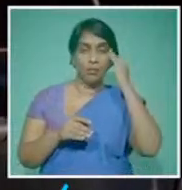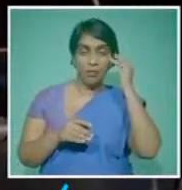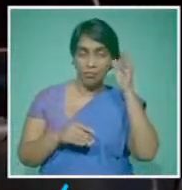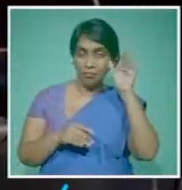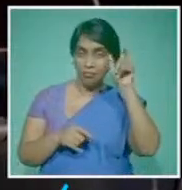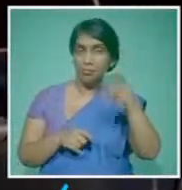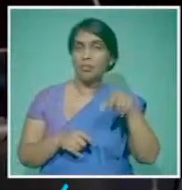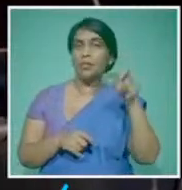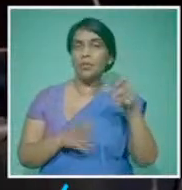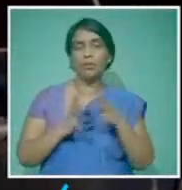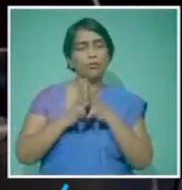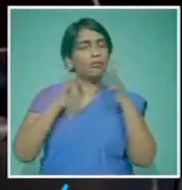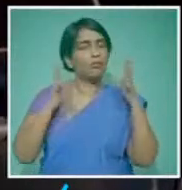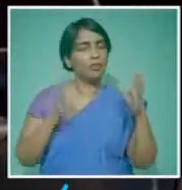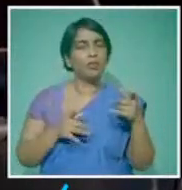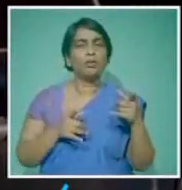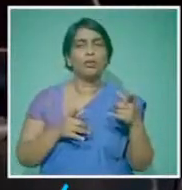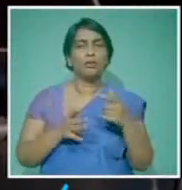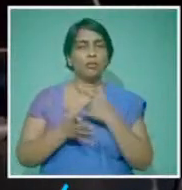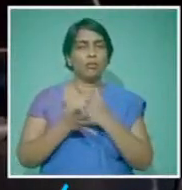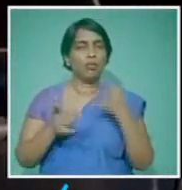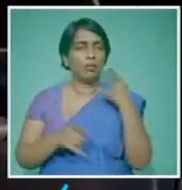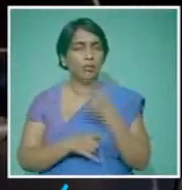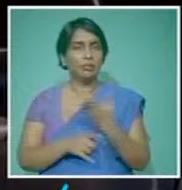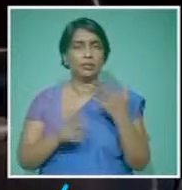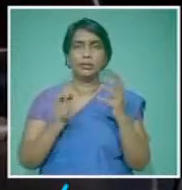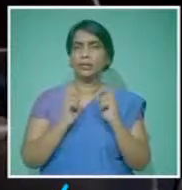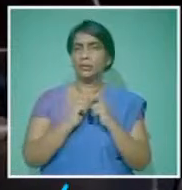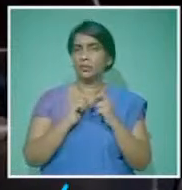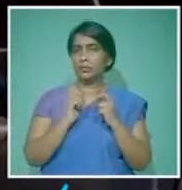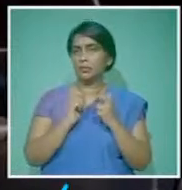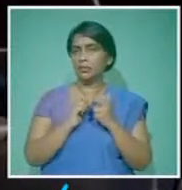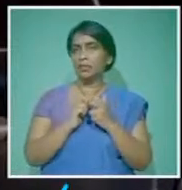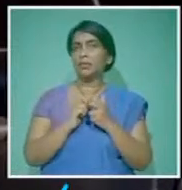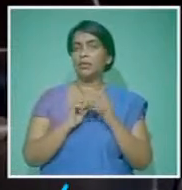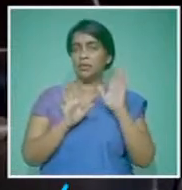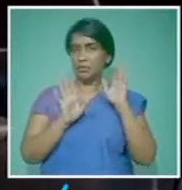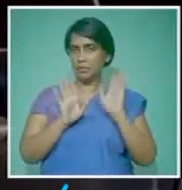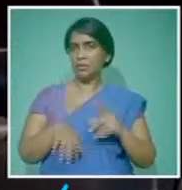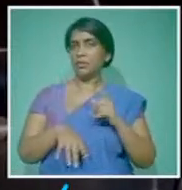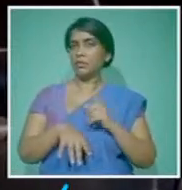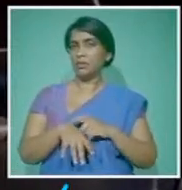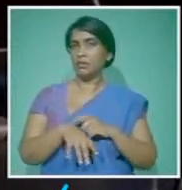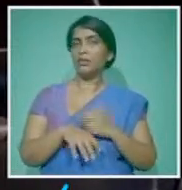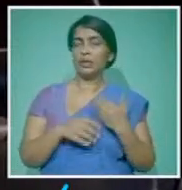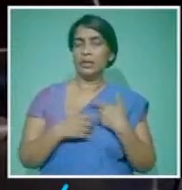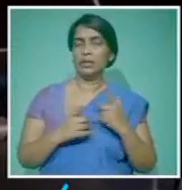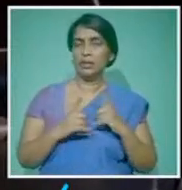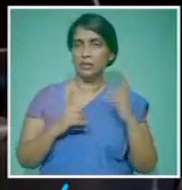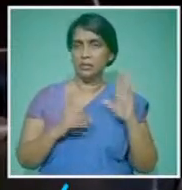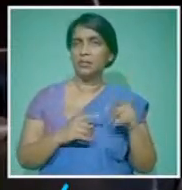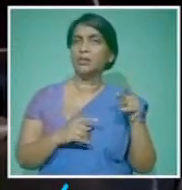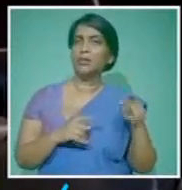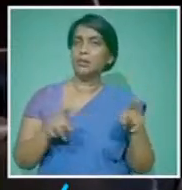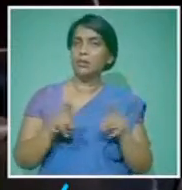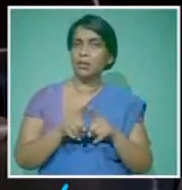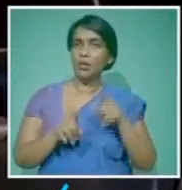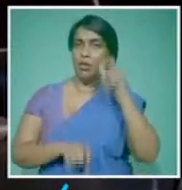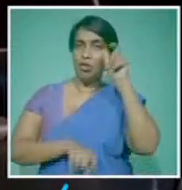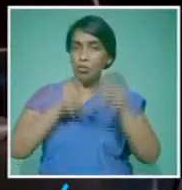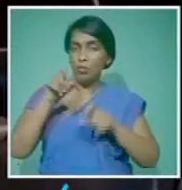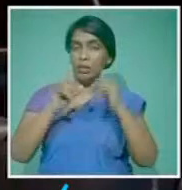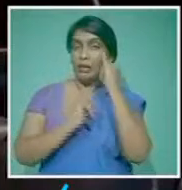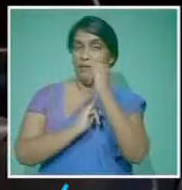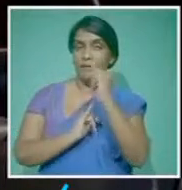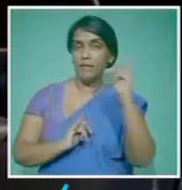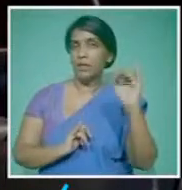kaantawanwa vishala apayojana walata yomu wena yugayak api jeevath wenne meva e pudgala waradi